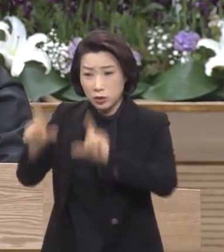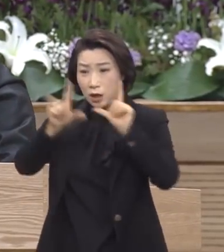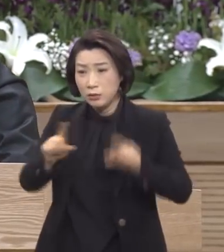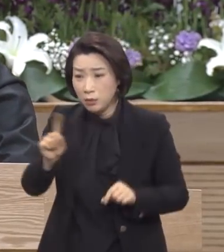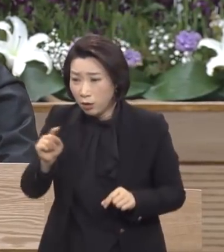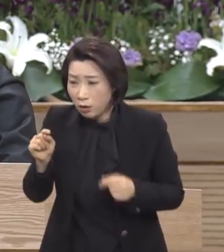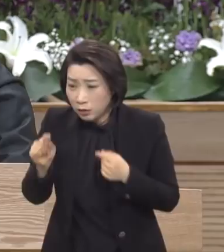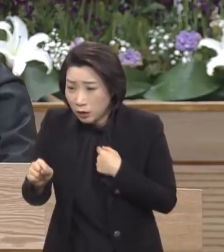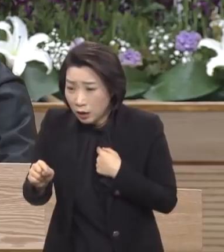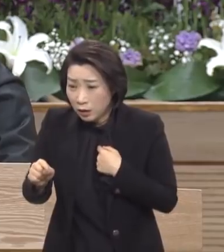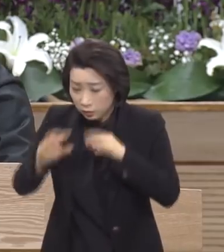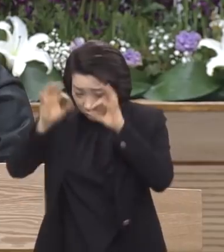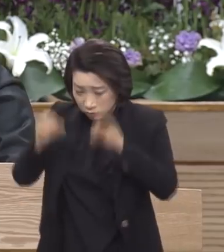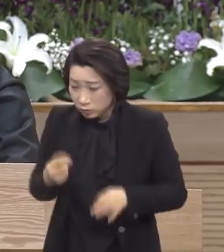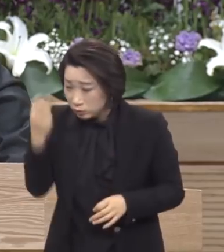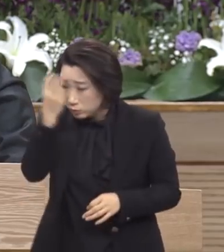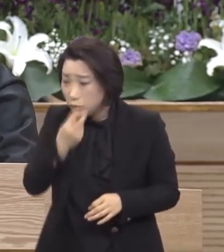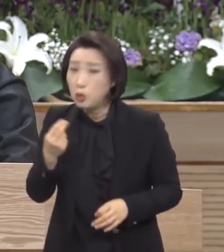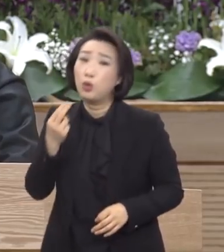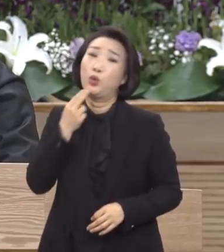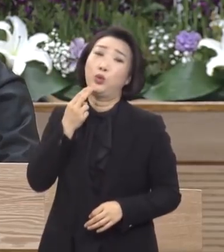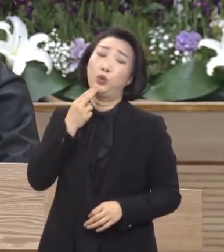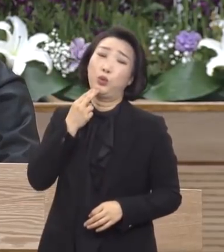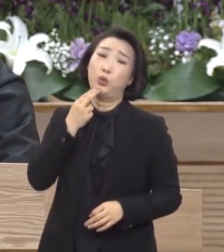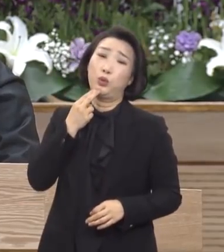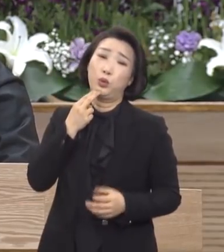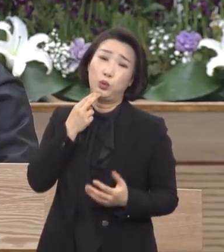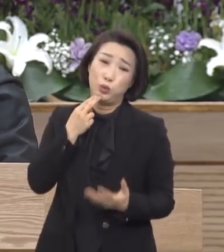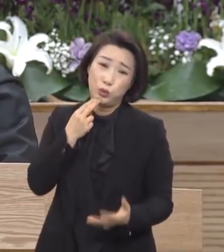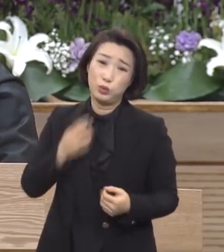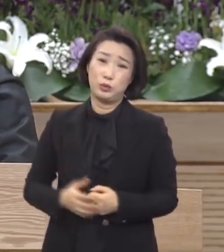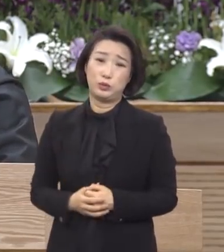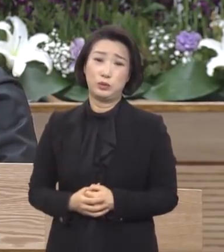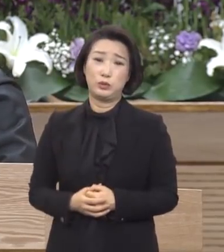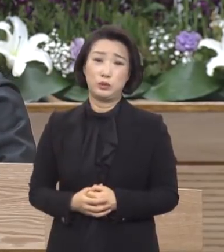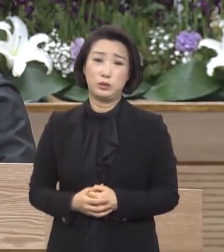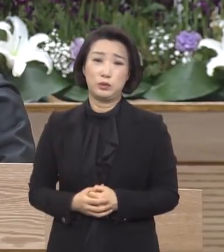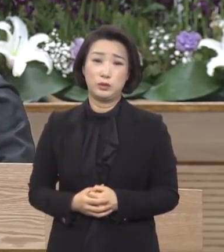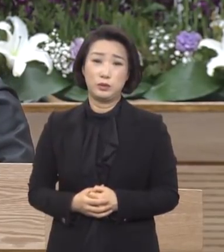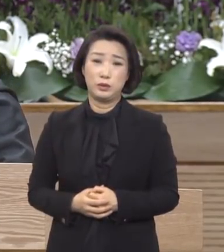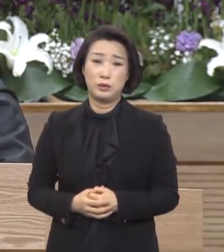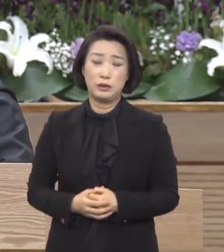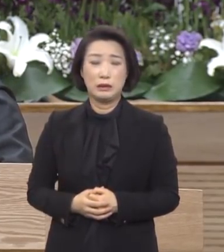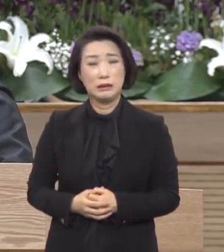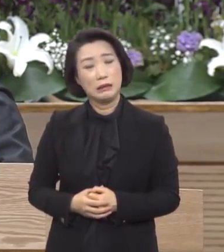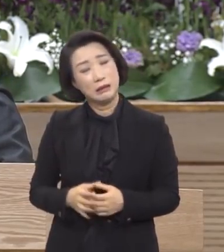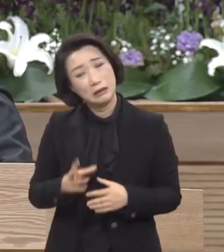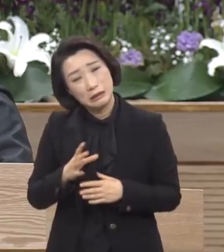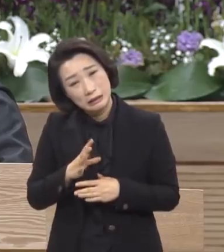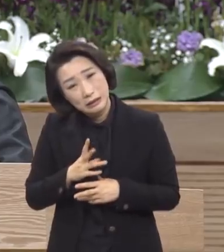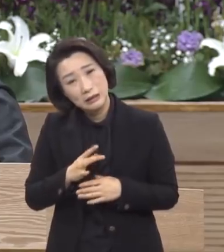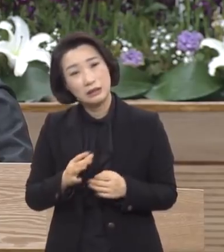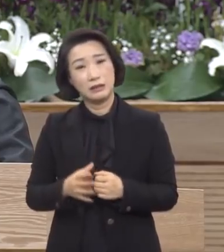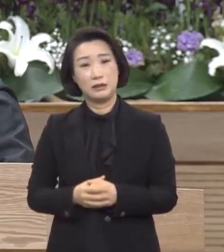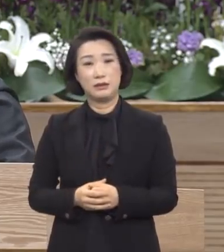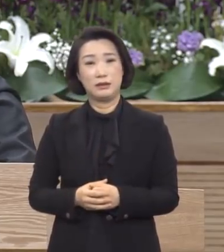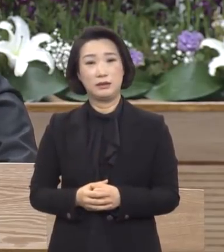대해서 철저하게 검토하지 않는가. 응? 무섭지.